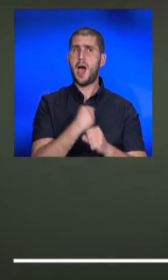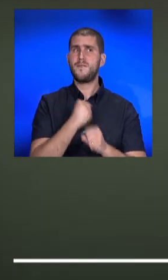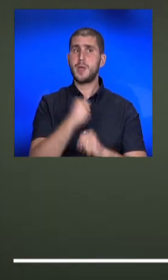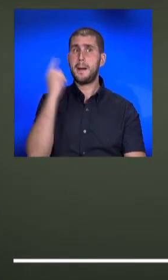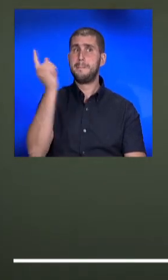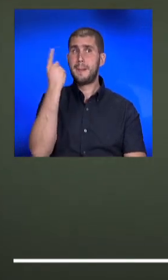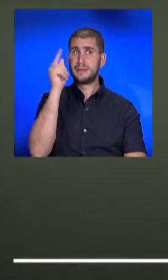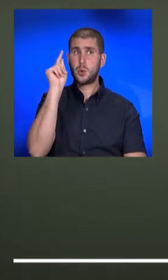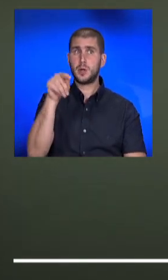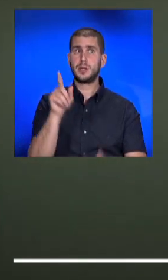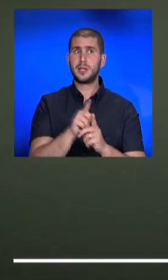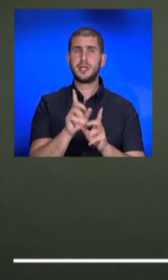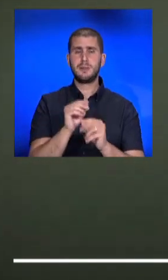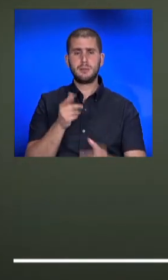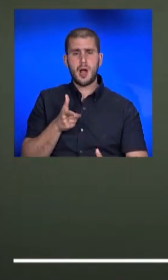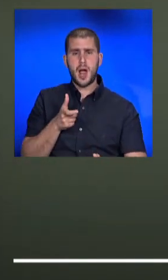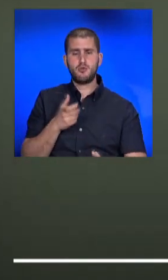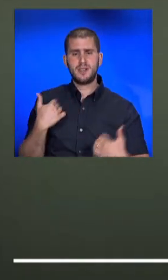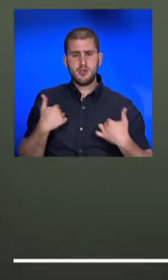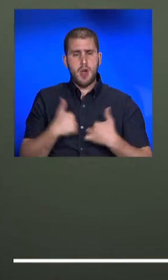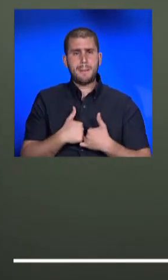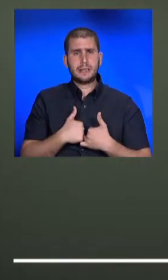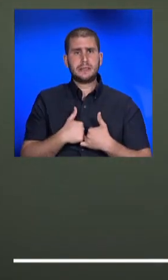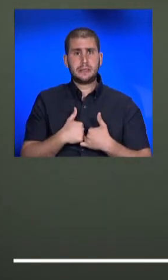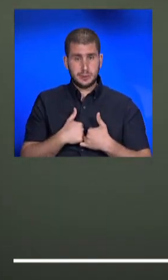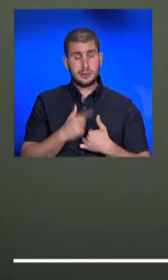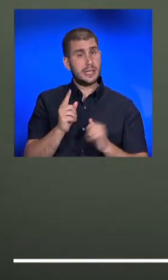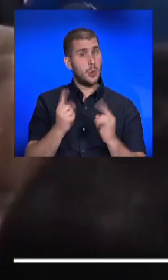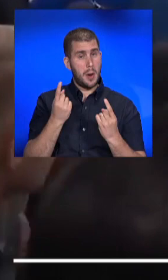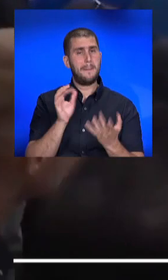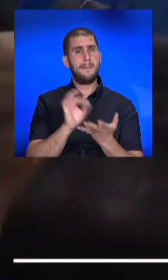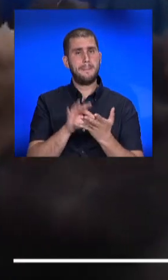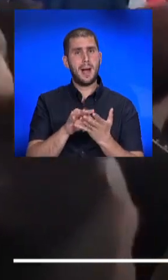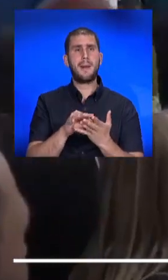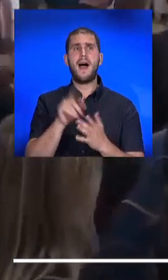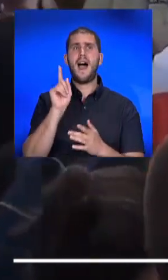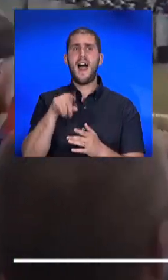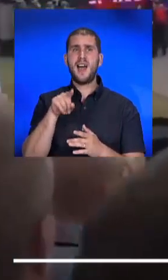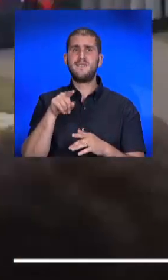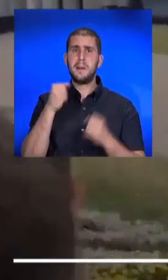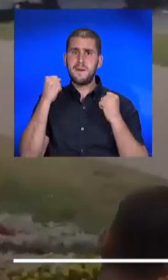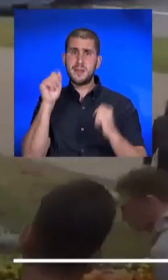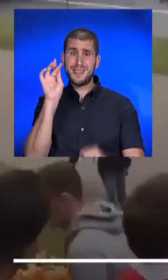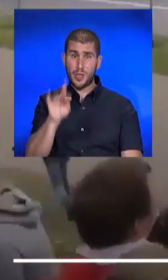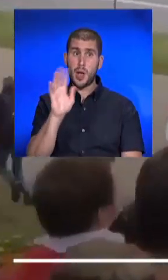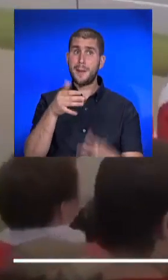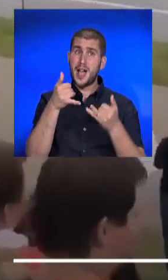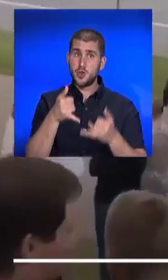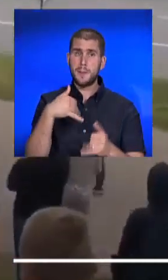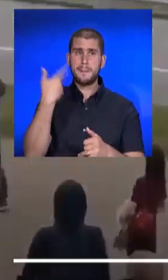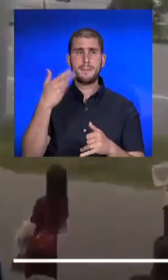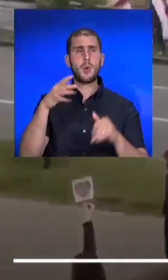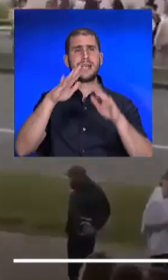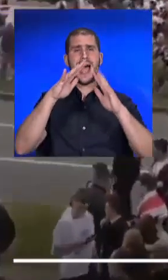שהוא חמוש ולבוש בשכפץ. וזה קורה בזמן שרבבות מפגינים נגדו גם היום מחוץ לארמון